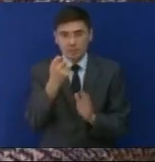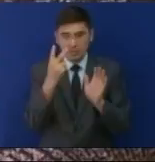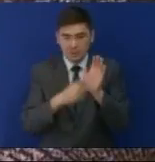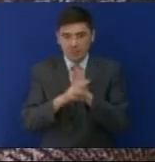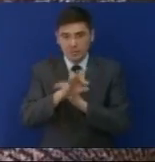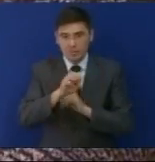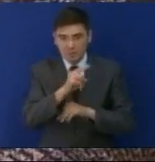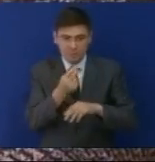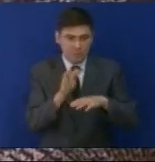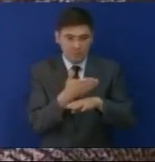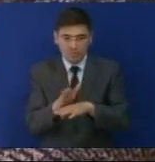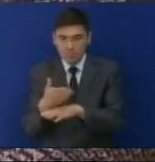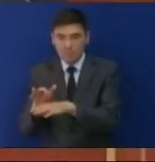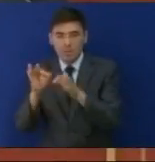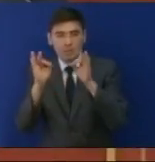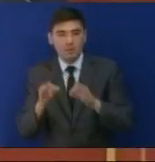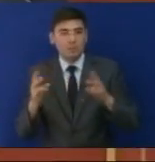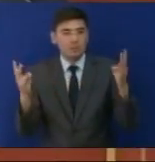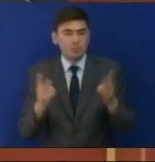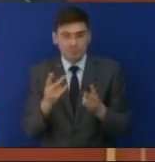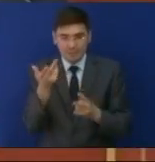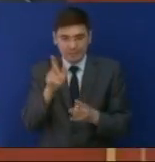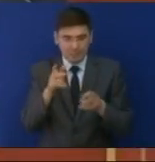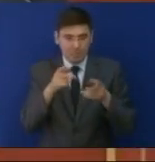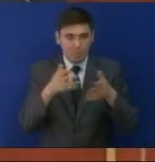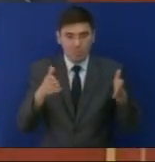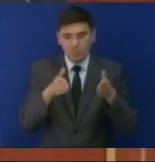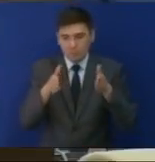миллиардов. Уточнение расходной части бюджета осуществлено по трем направлениям.